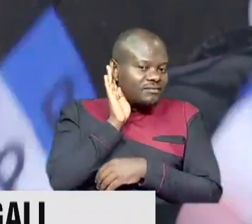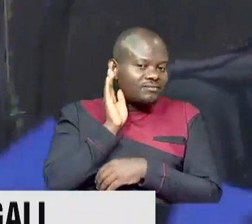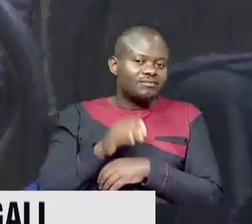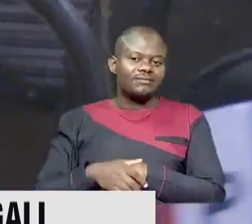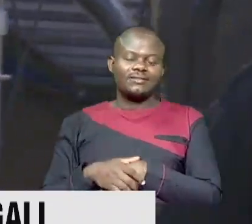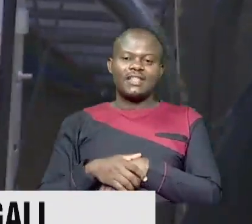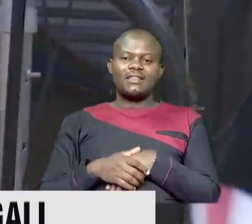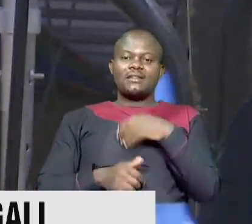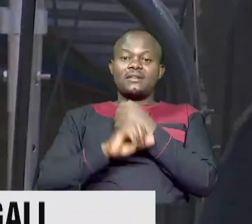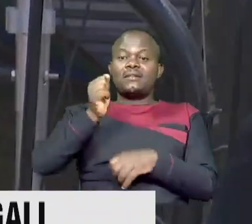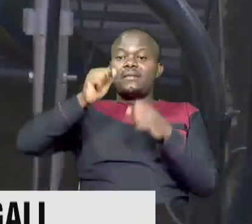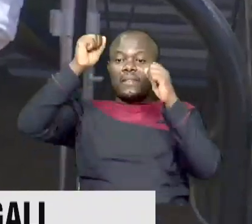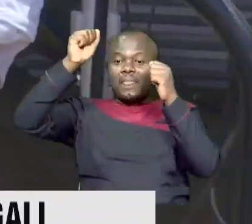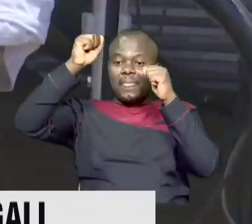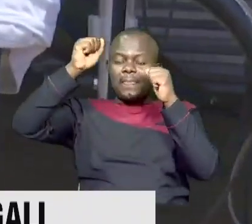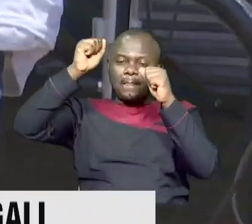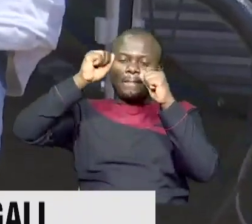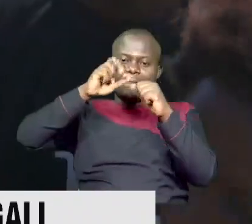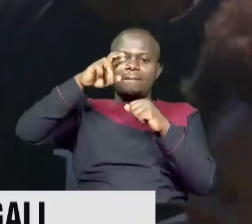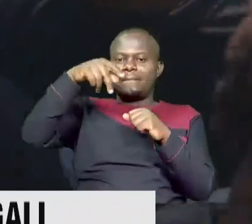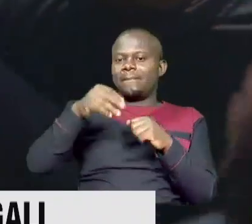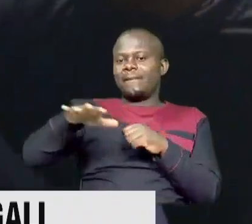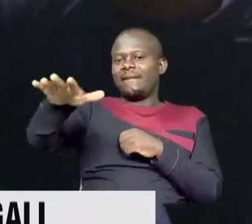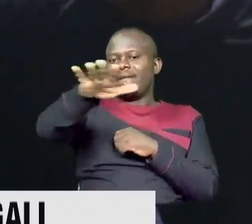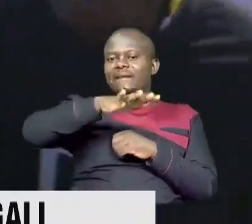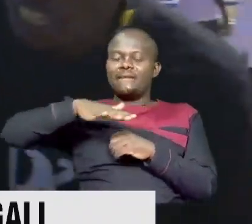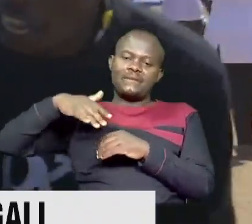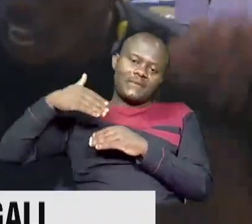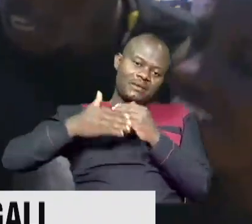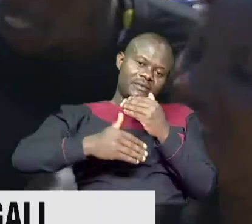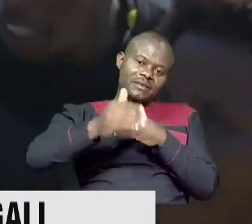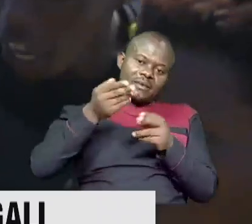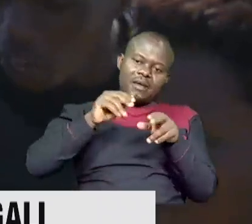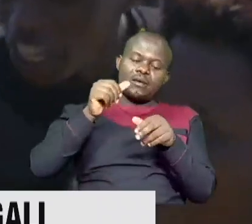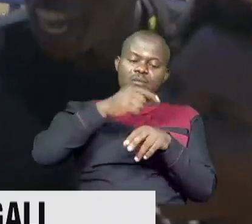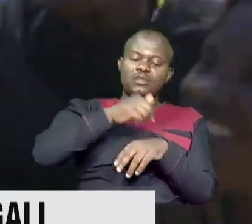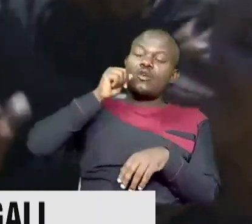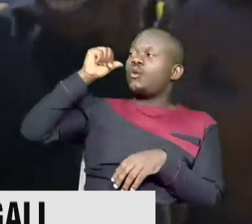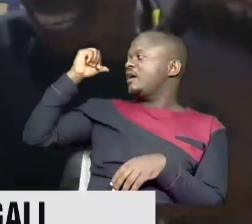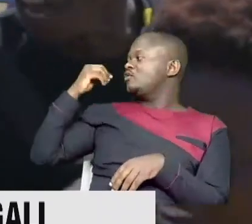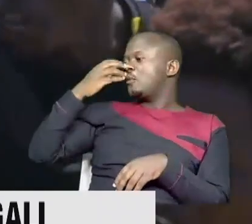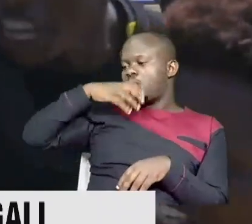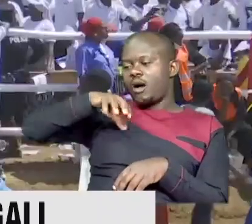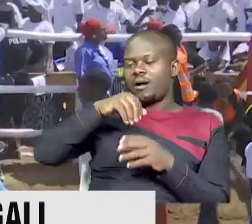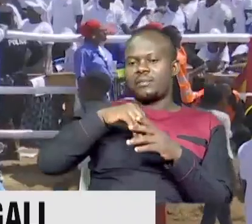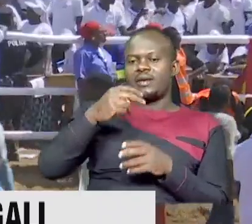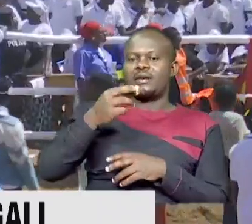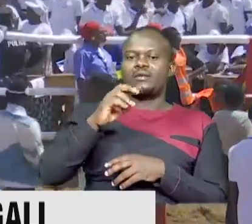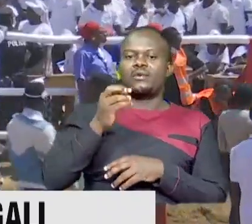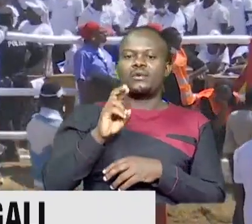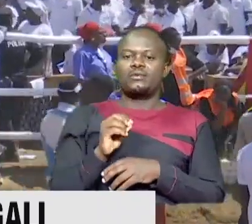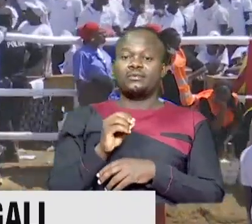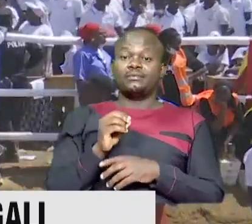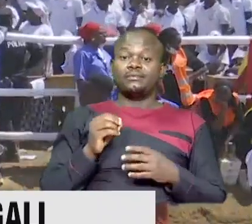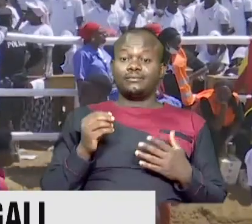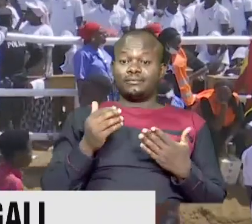byo kwiyamamaza k'umukandida wa FPR mu karere ka Nyarugenge byaje bikurikira ibyabaye ku munsi w'ejo mu karere ka Muhanga na Ngororero. Kunyerera ku